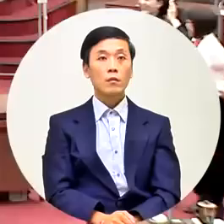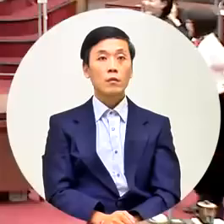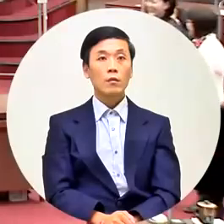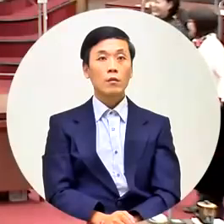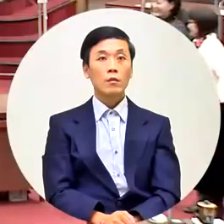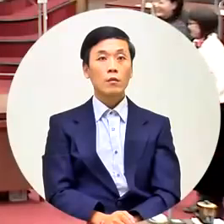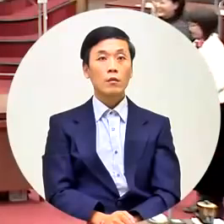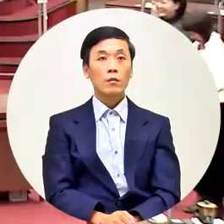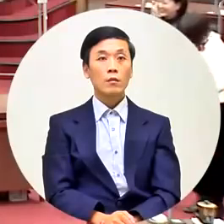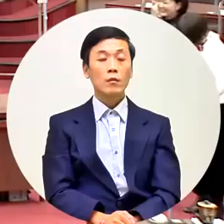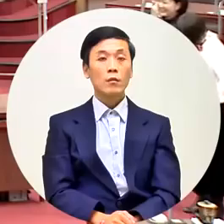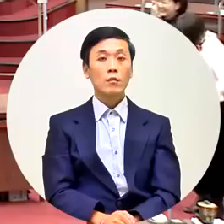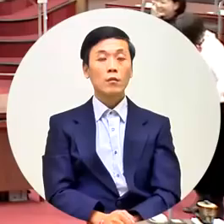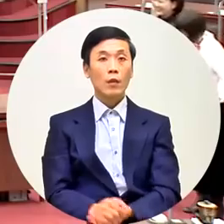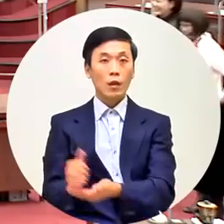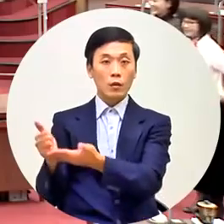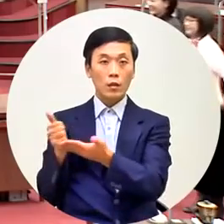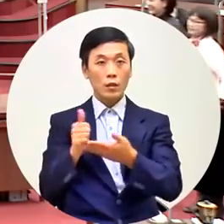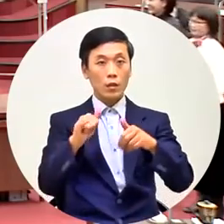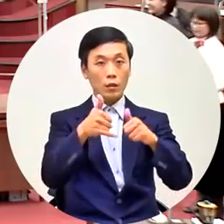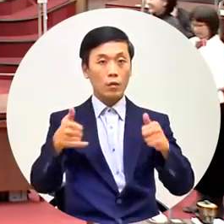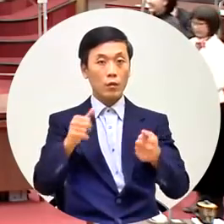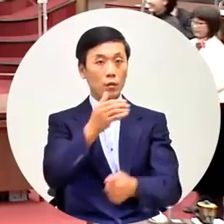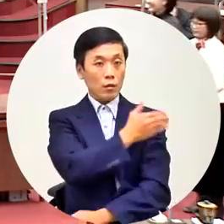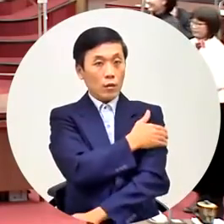请陈明哲议员领取选票。